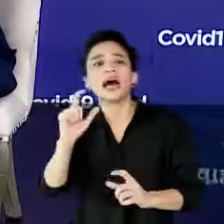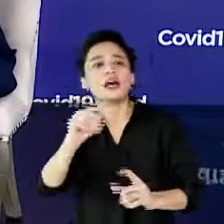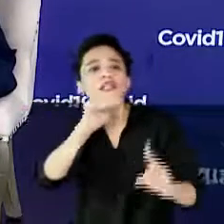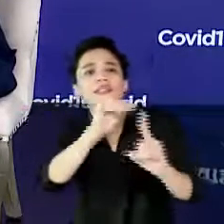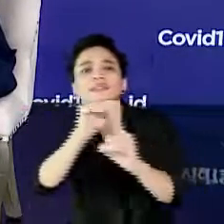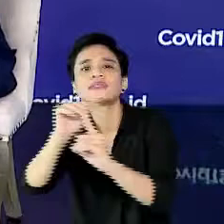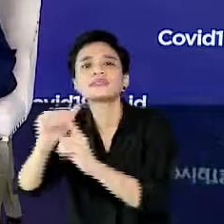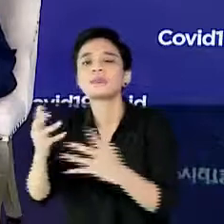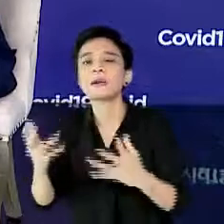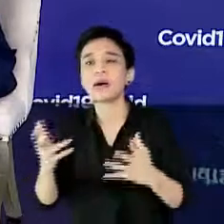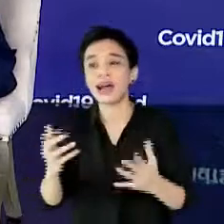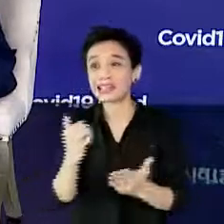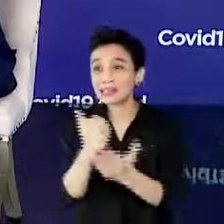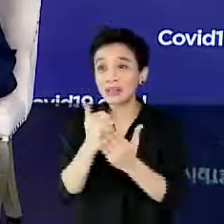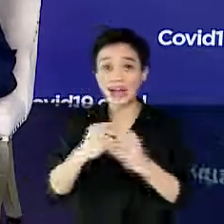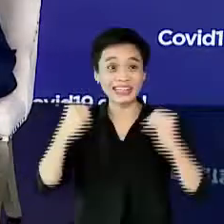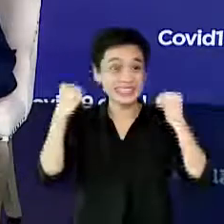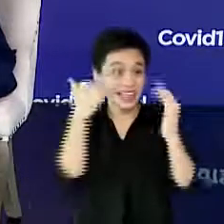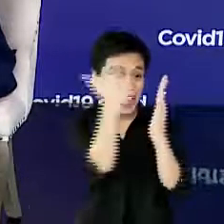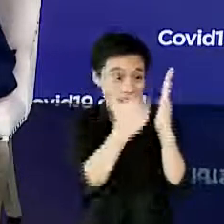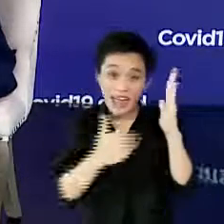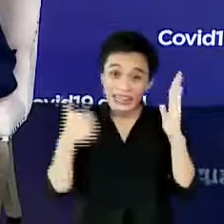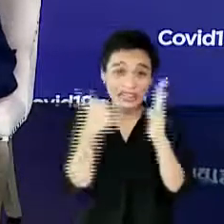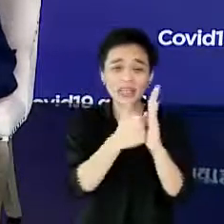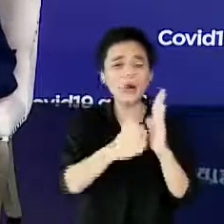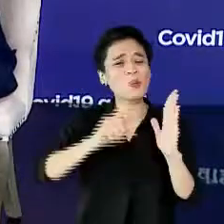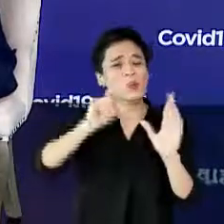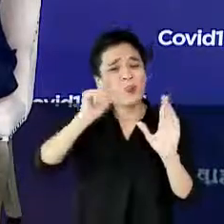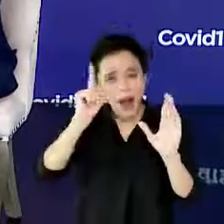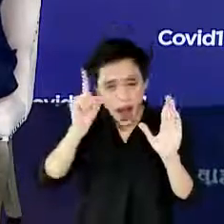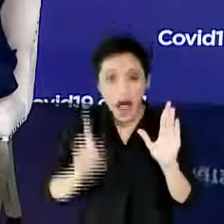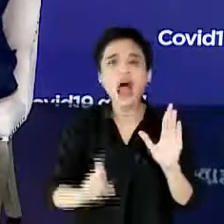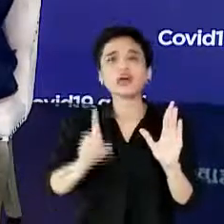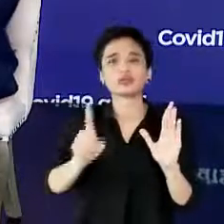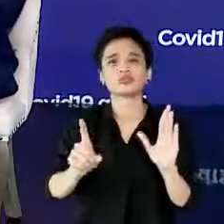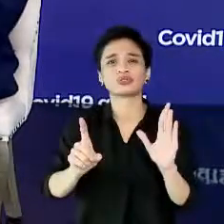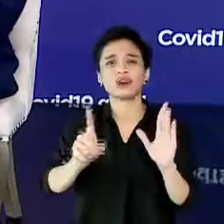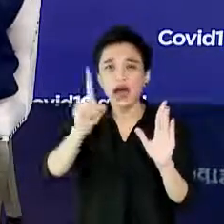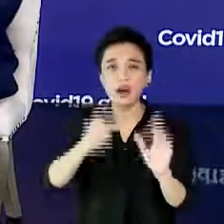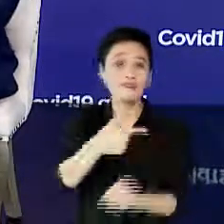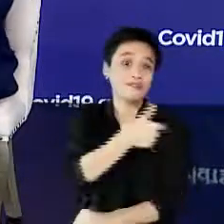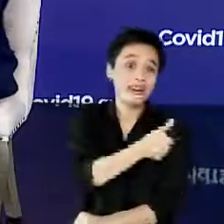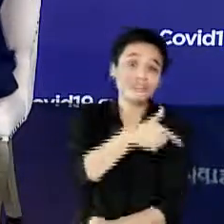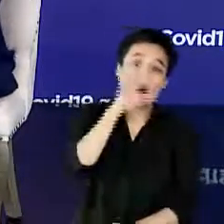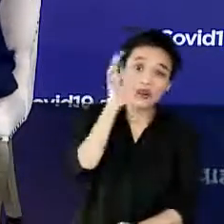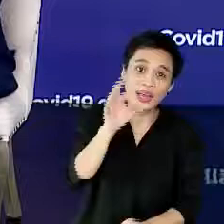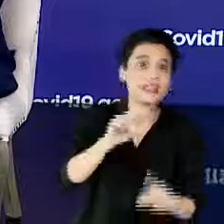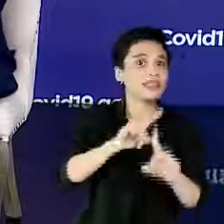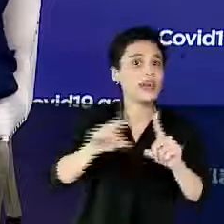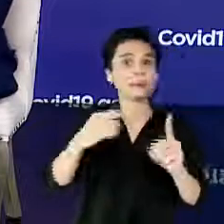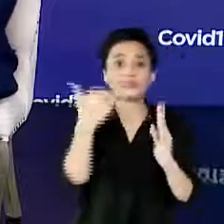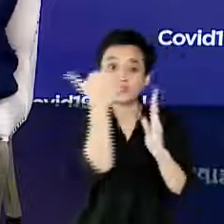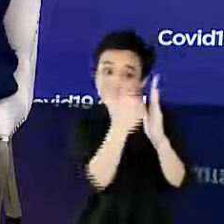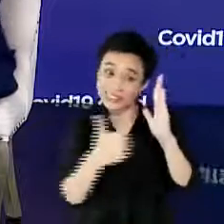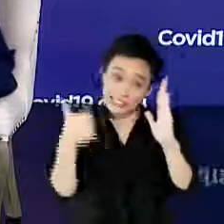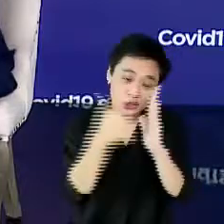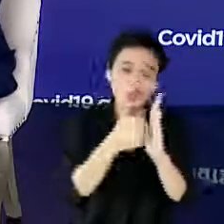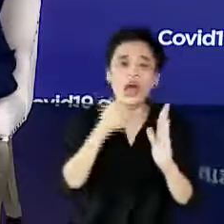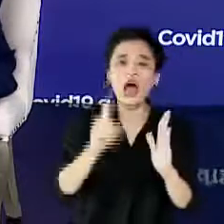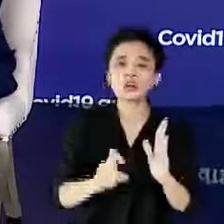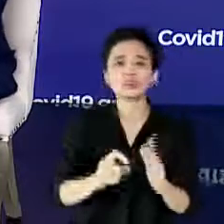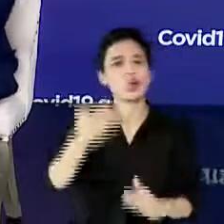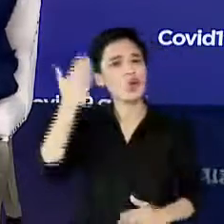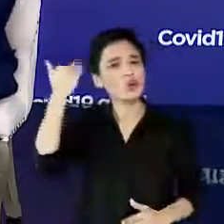itu adalah langkah-langkah preventif yang paling ideal ya Selain vaksinasi Bagaimana kita bisa kembali lagi seperti dulu melihat